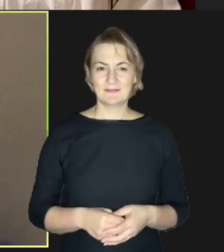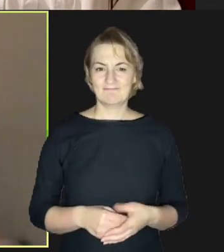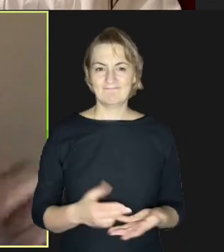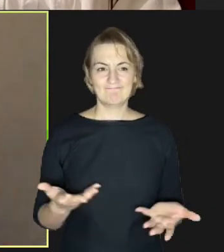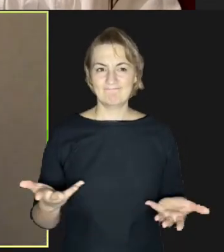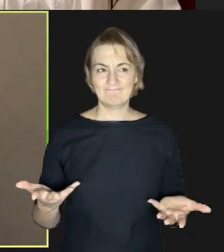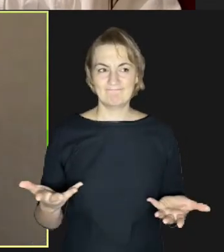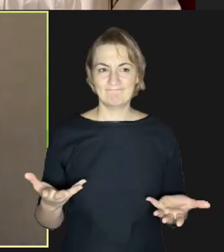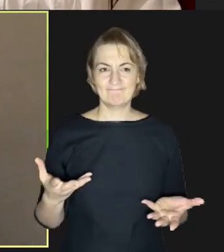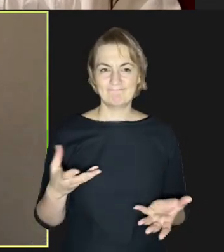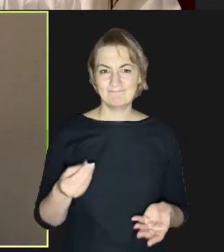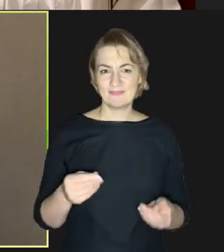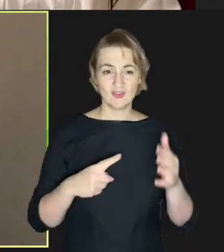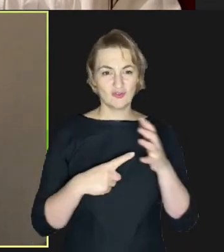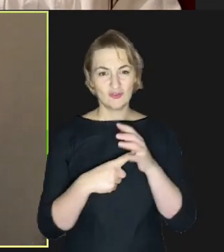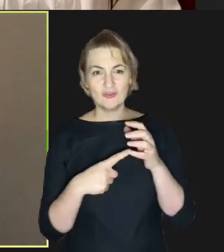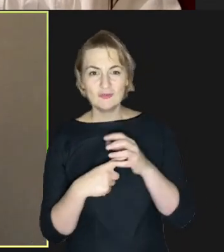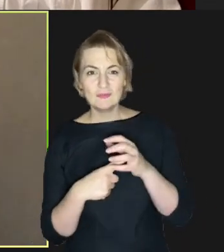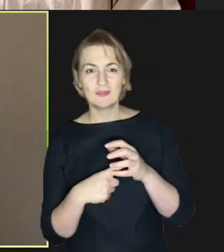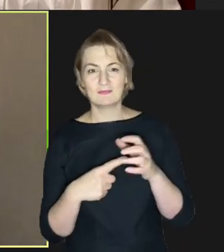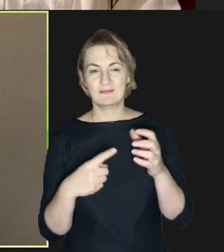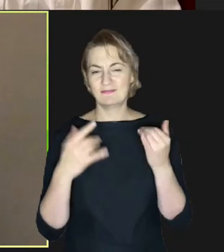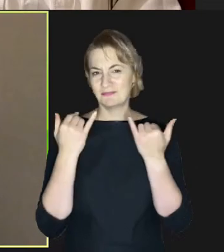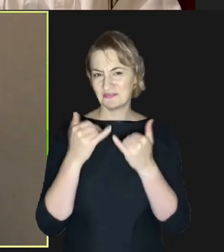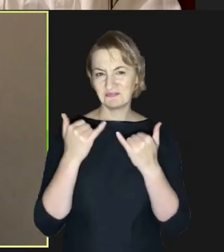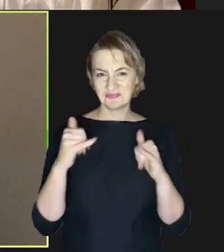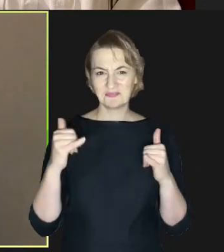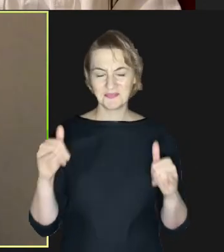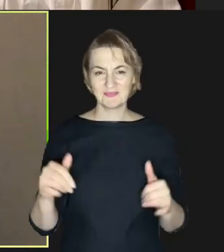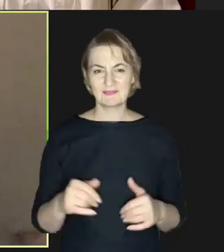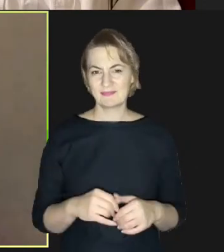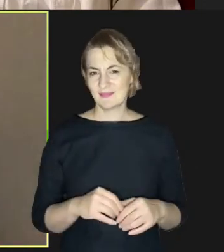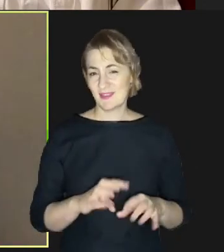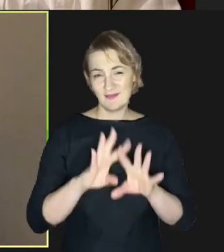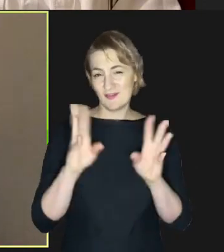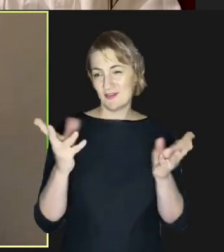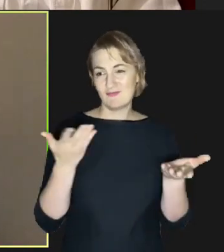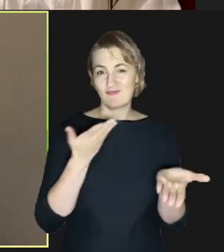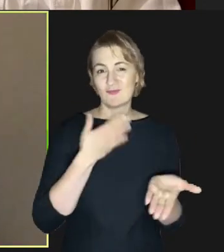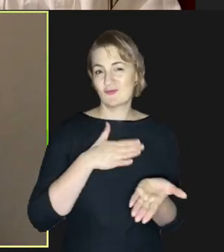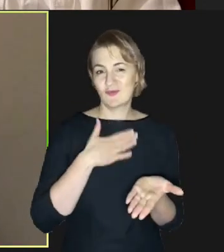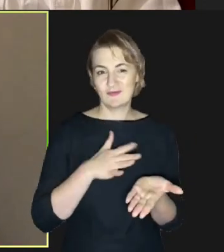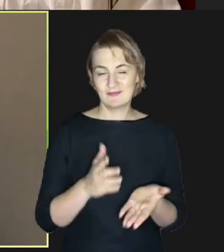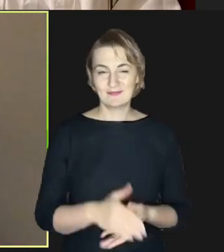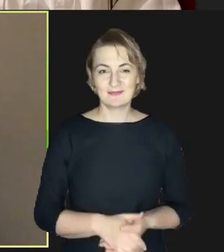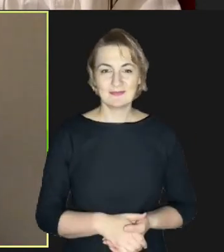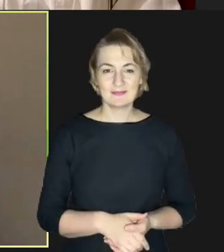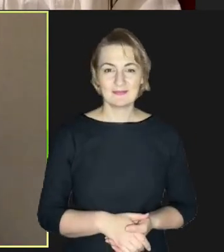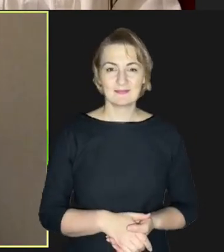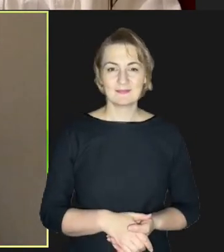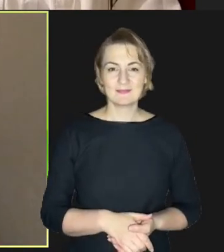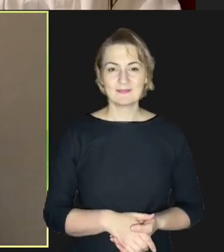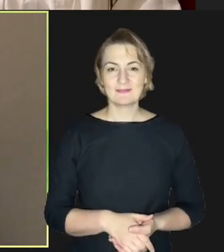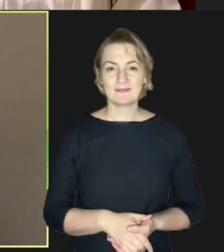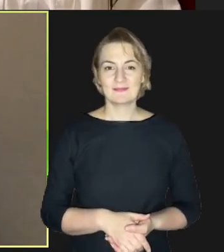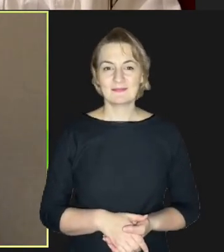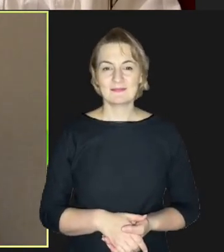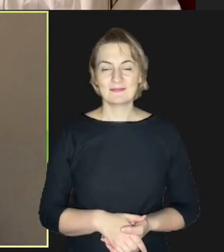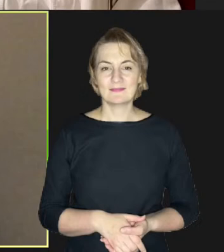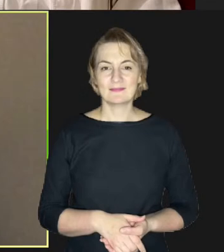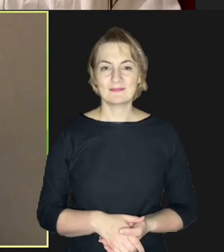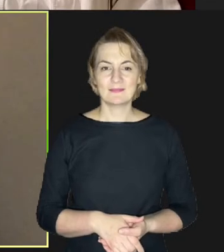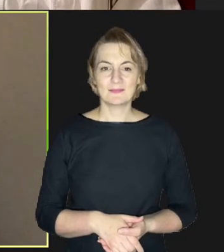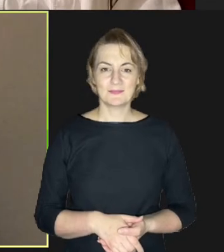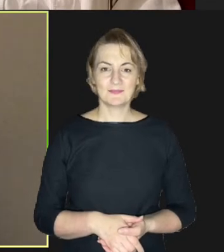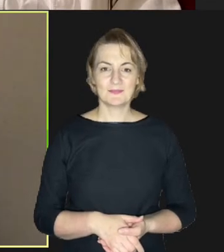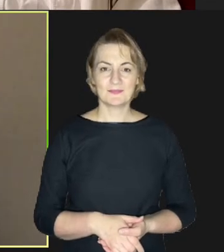wiem, grzyby, proszę bardzo, no co tylko chcesz. No, więc